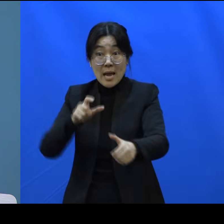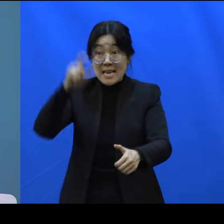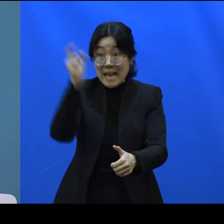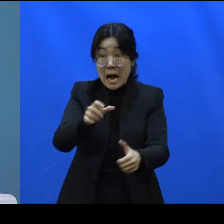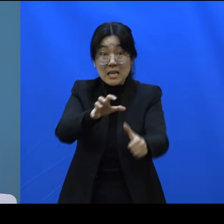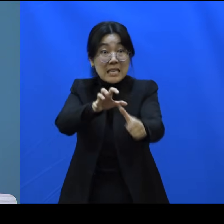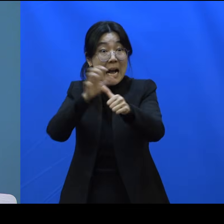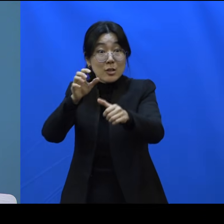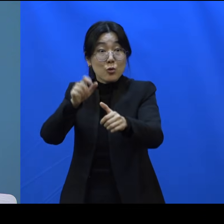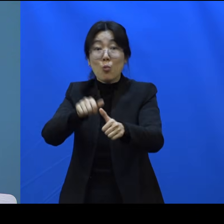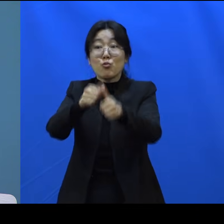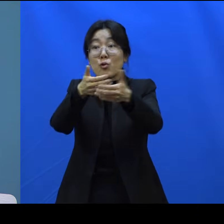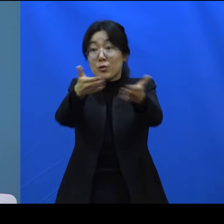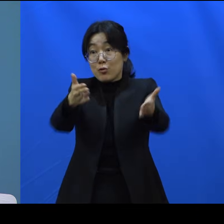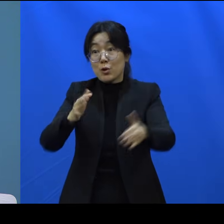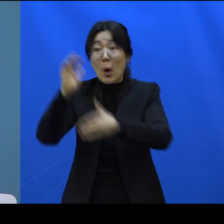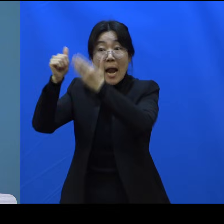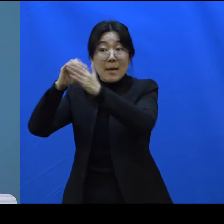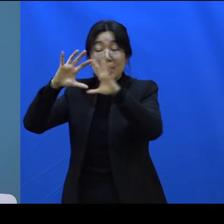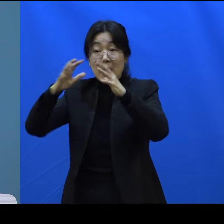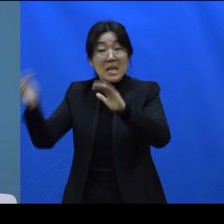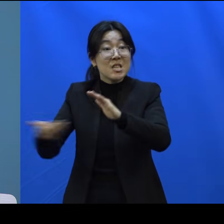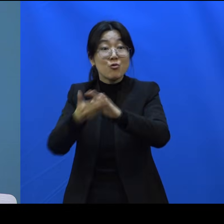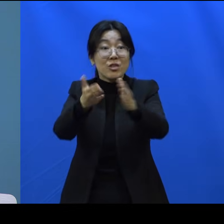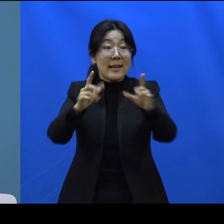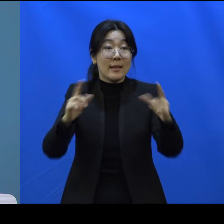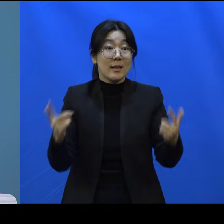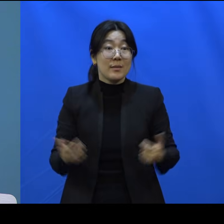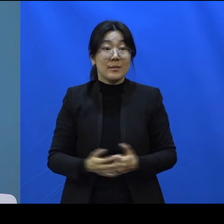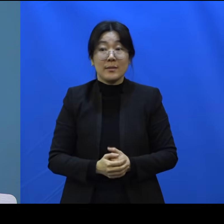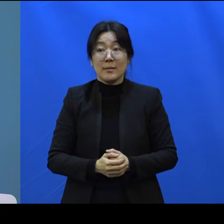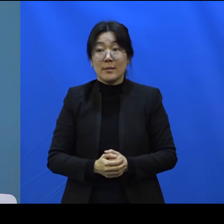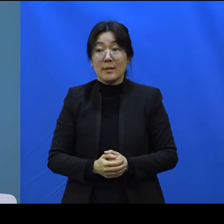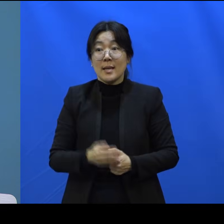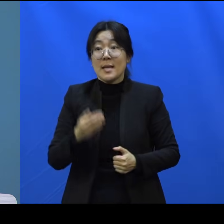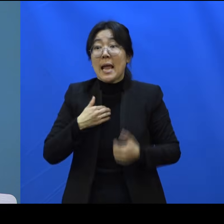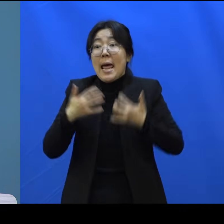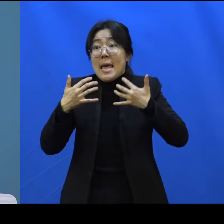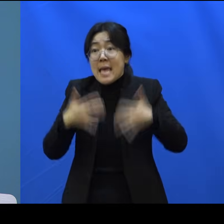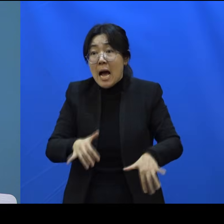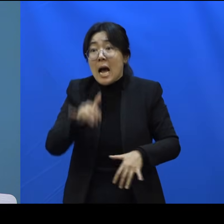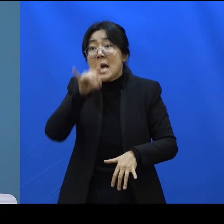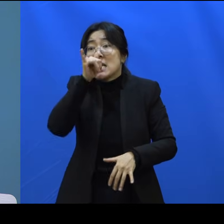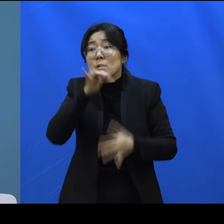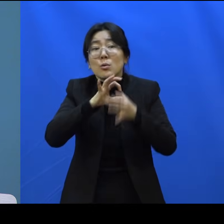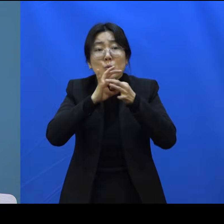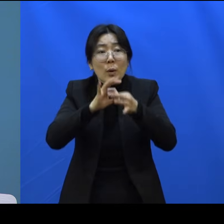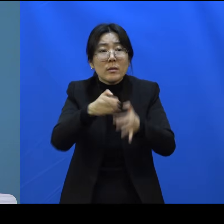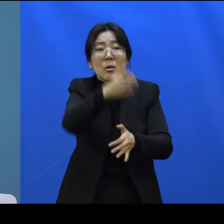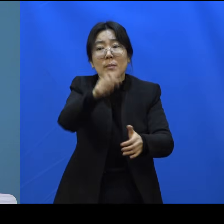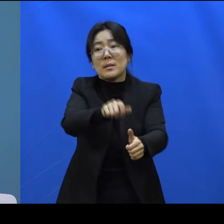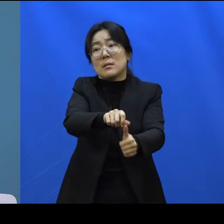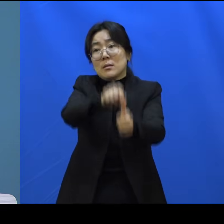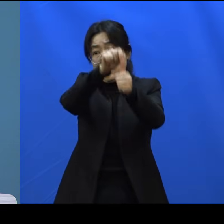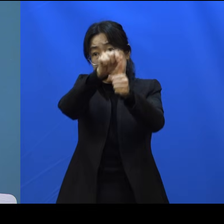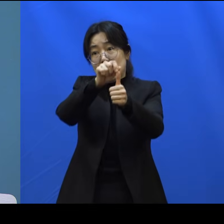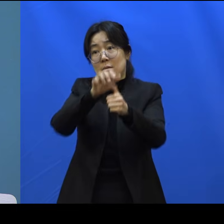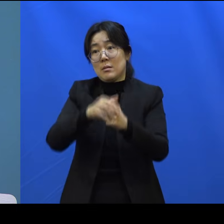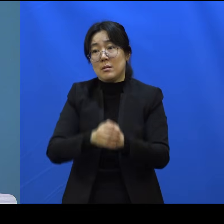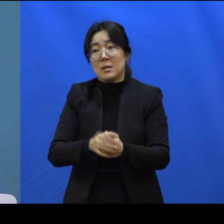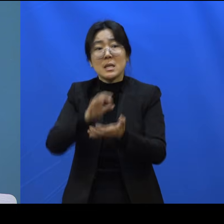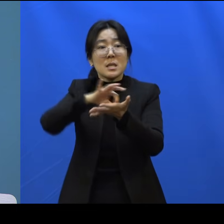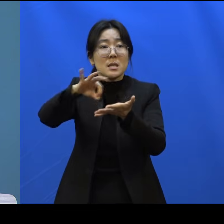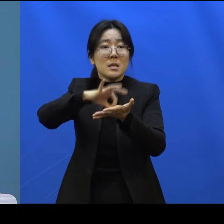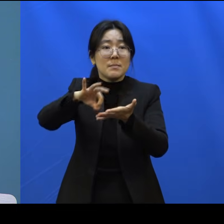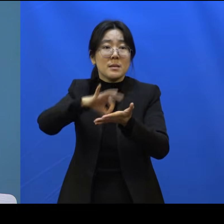원리예요. 이걸 모르면 이 약함의 원리를 바울은 받아들이기 어렵죠. 내가 약할 때 강함,